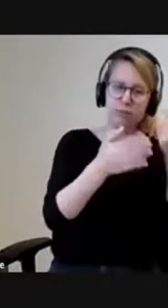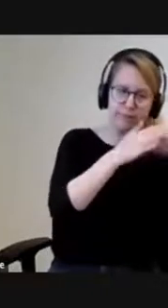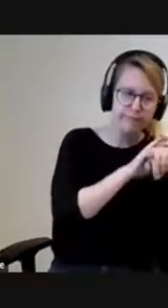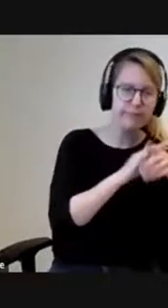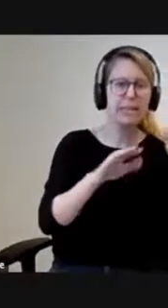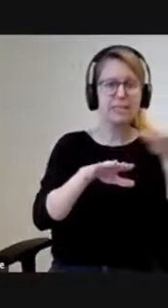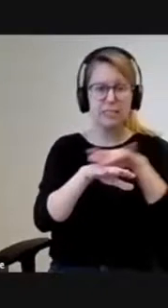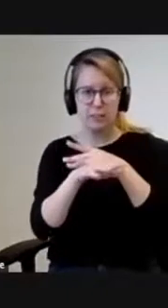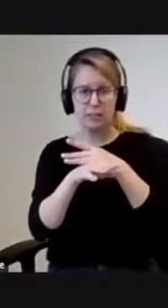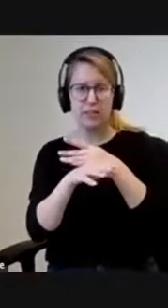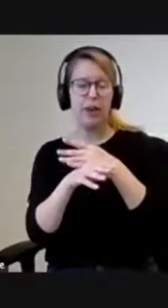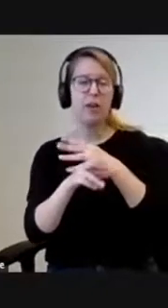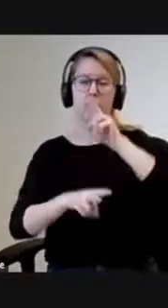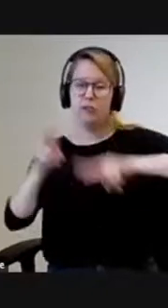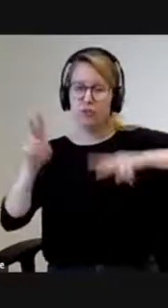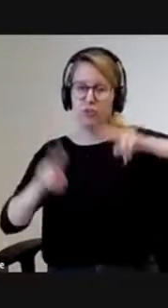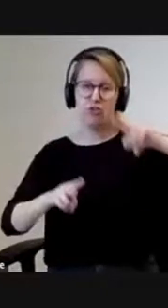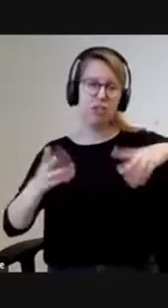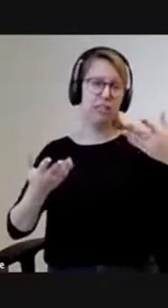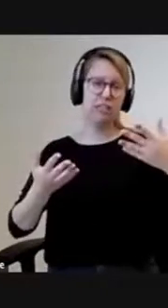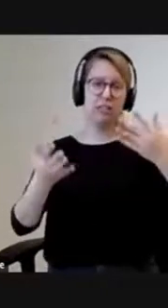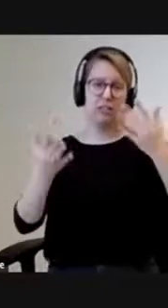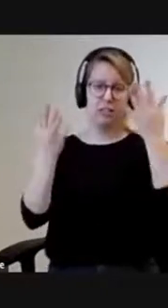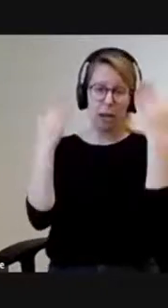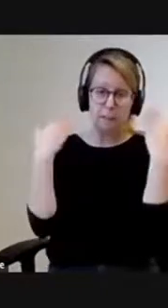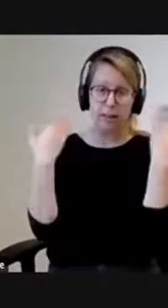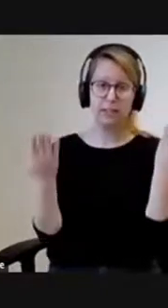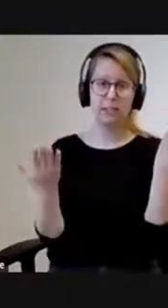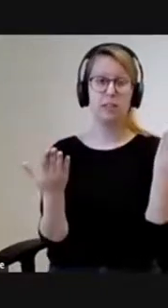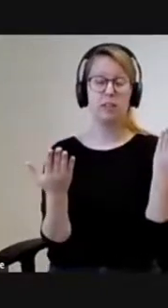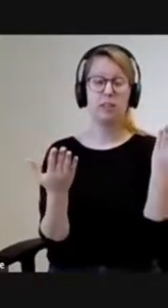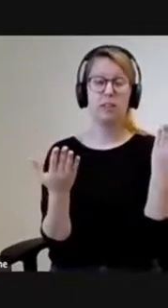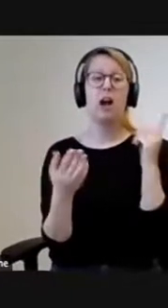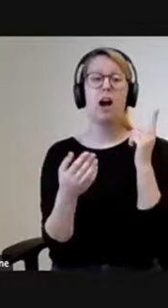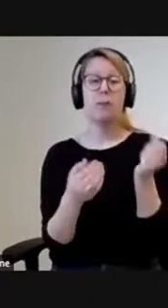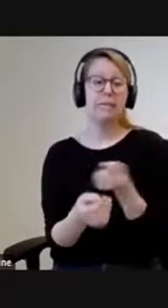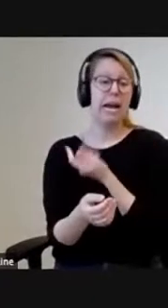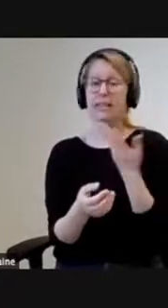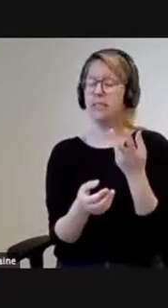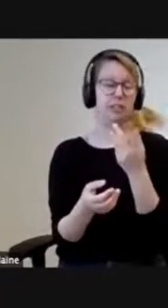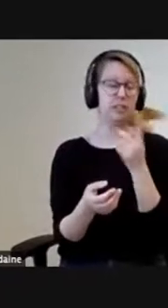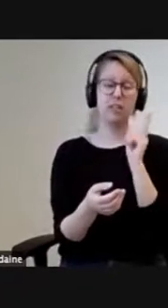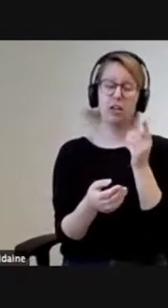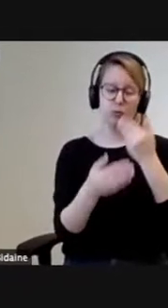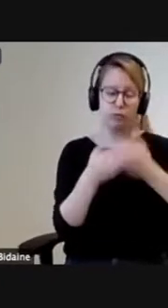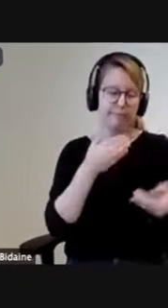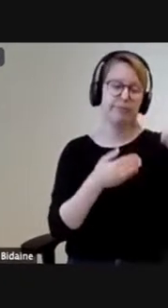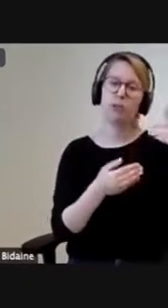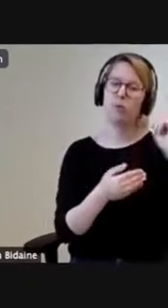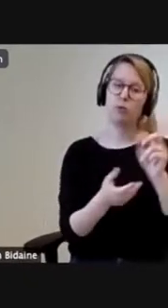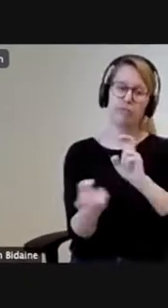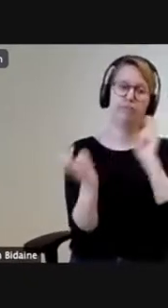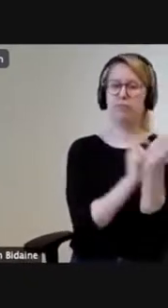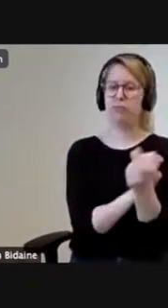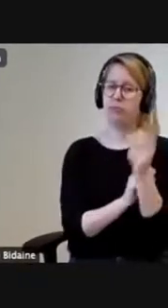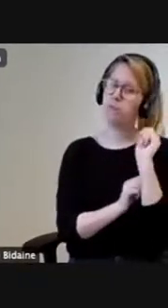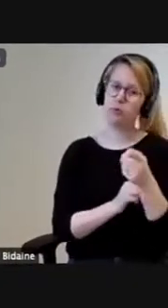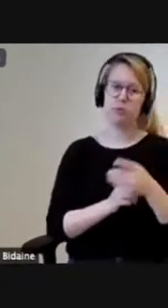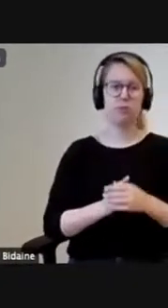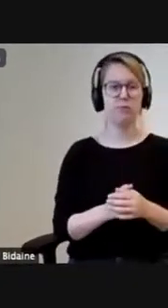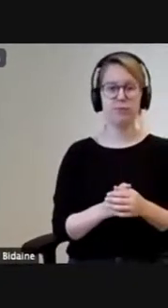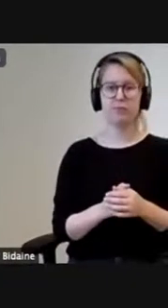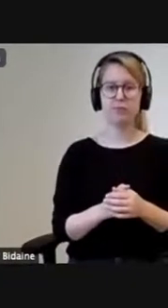progrès à accomplir, par exemple, en termes d'emploi. Et les résultats de cette stratégie se